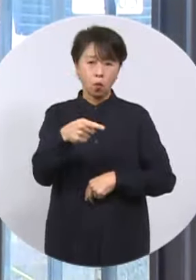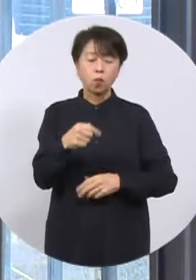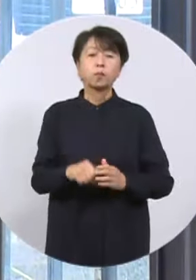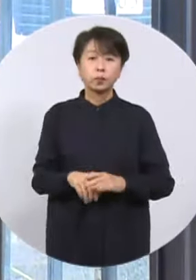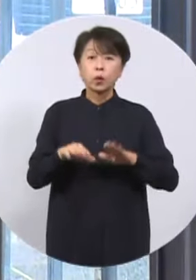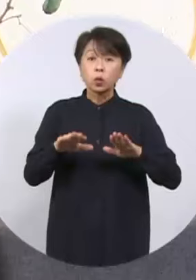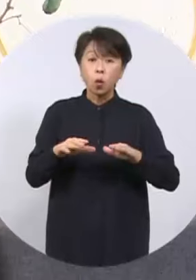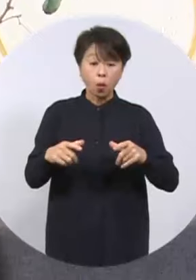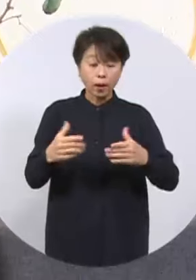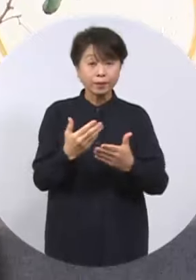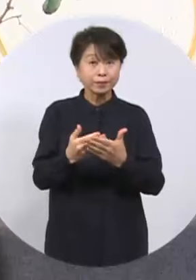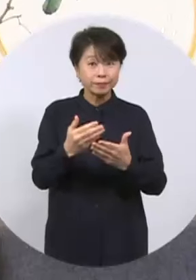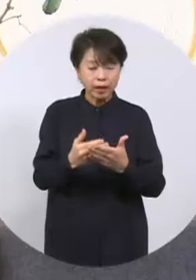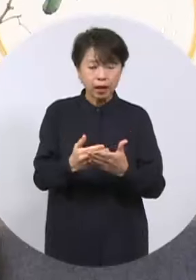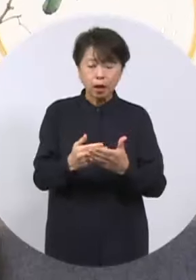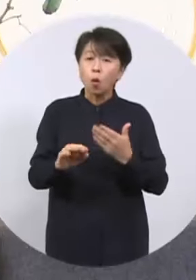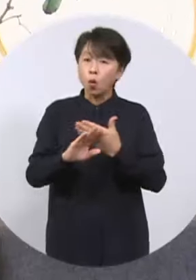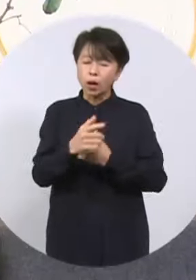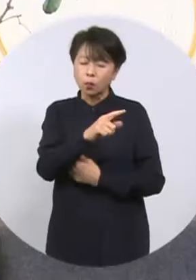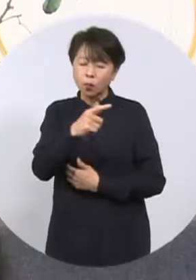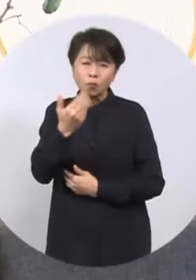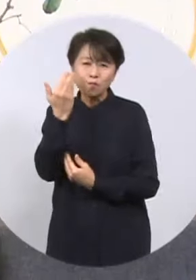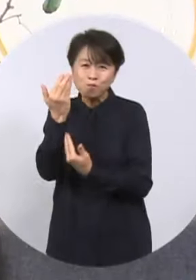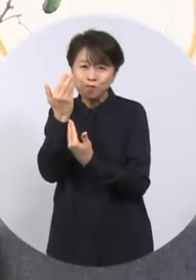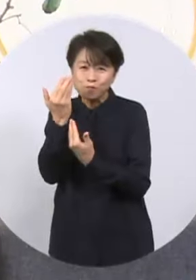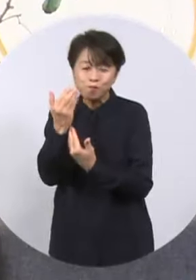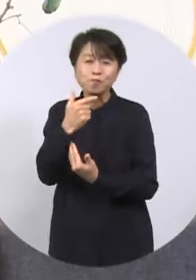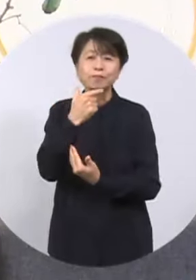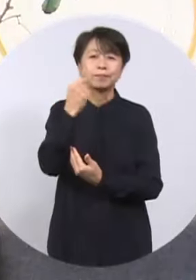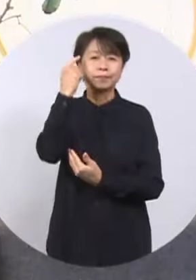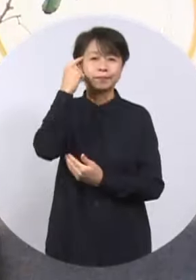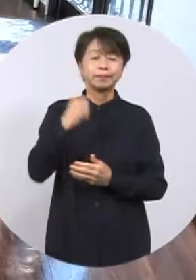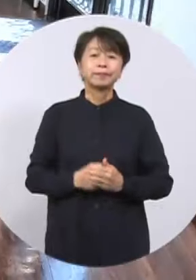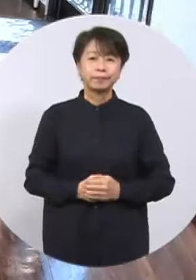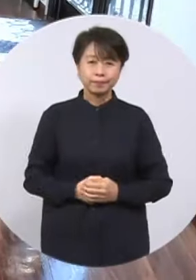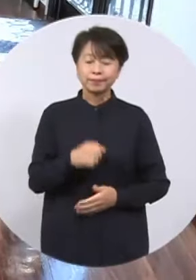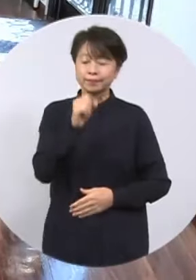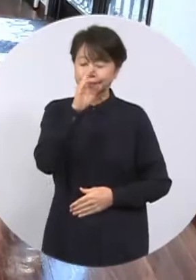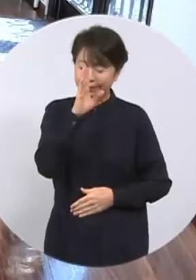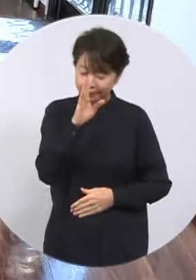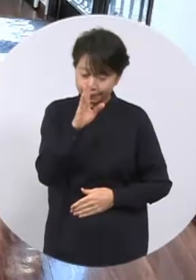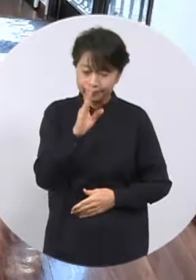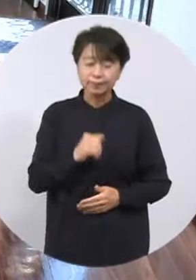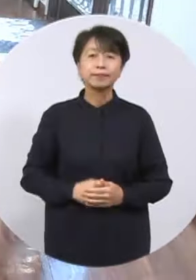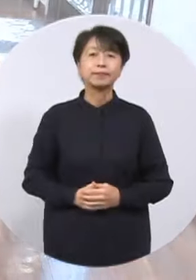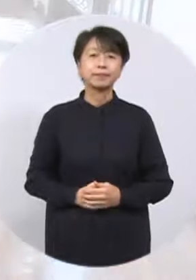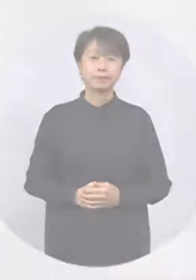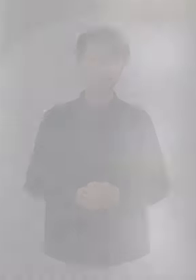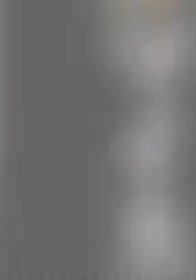けについてやまたご自身のことについていろいろお話伺っていきたいと思います。お願いします。